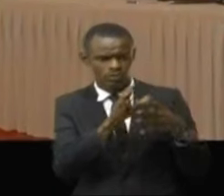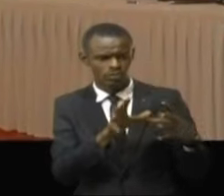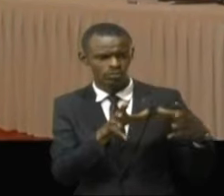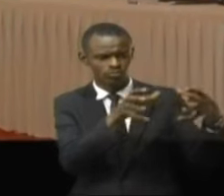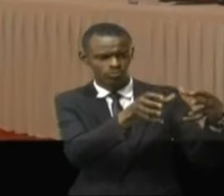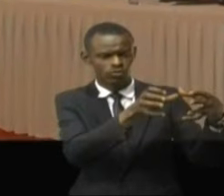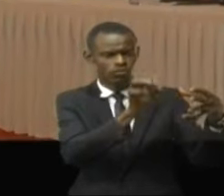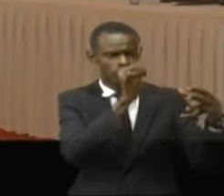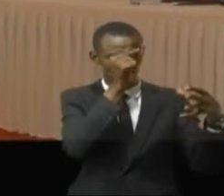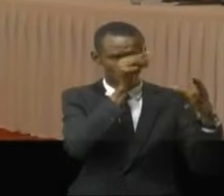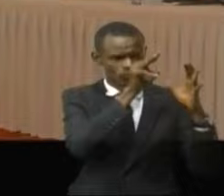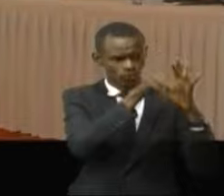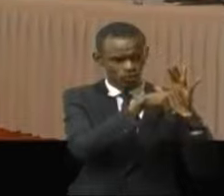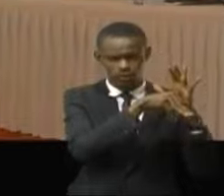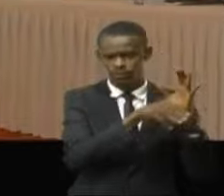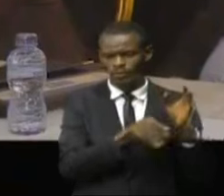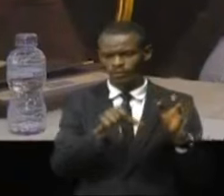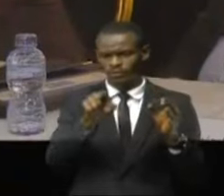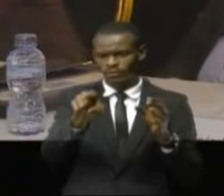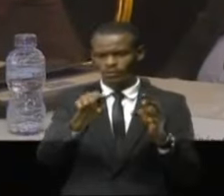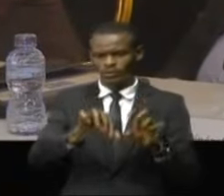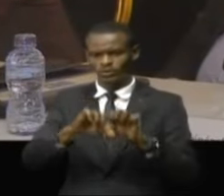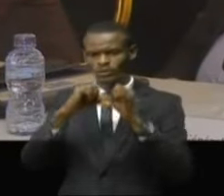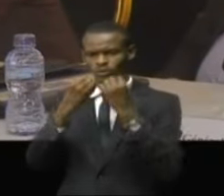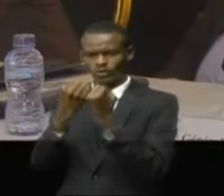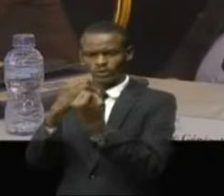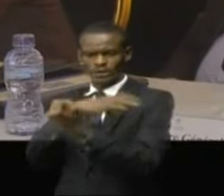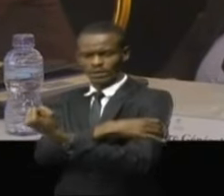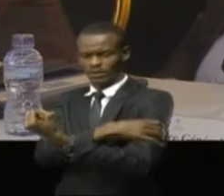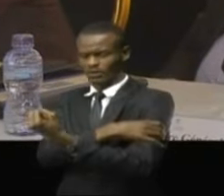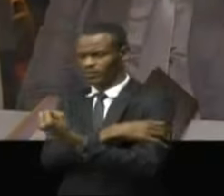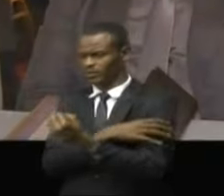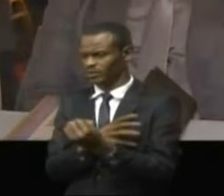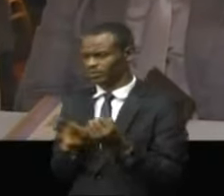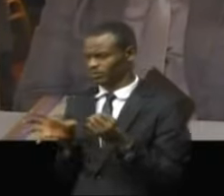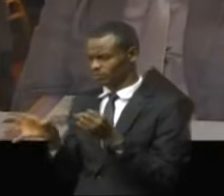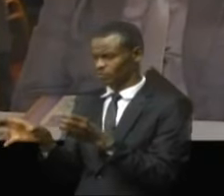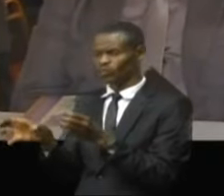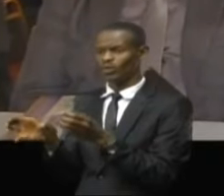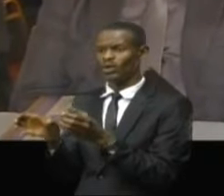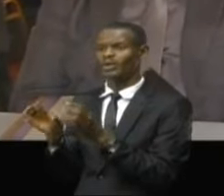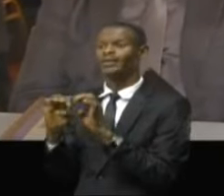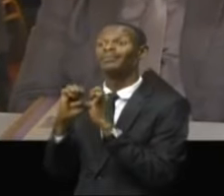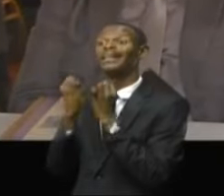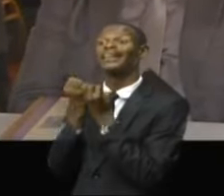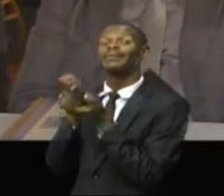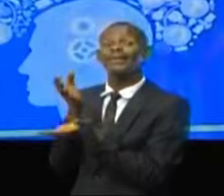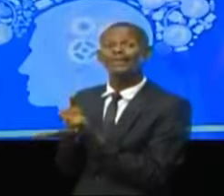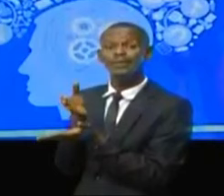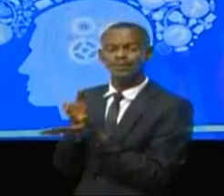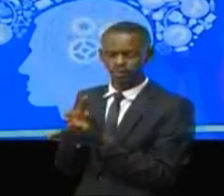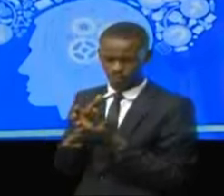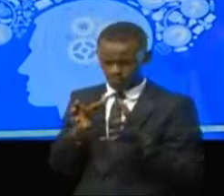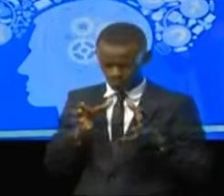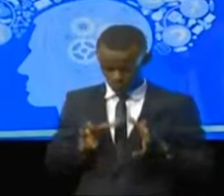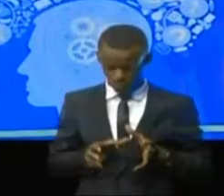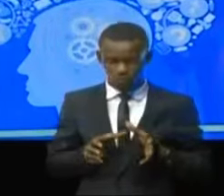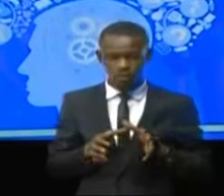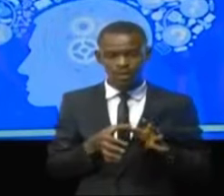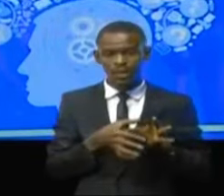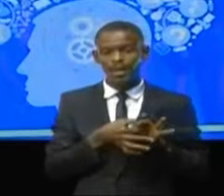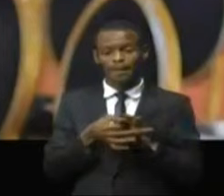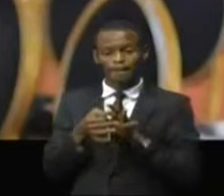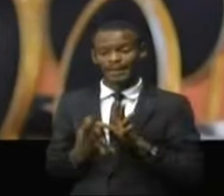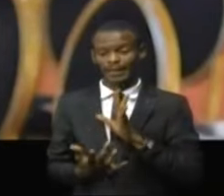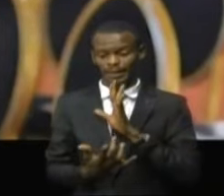les organisations de la société civile, les acteurs du secteur privé et les partenaires techniques et financiers, à tout mettre en œuvre